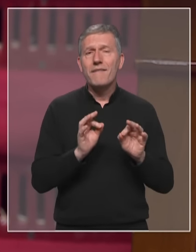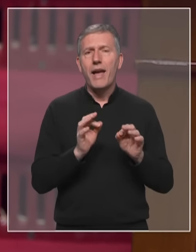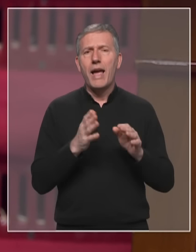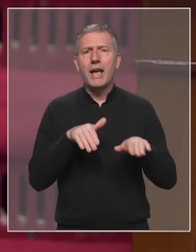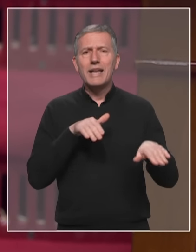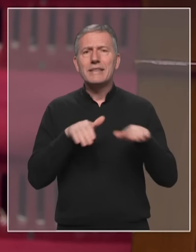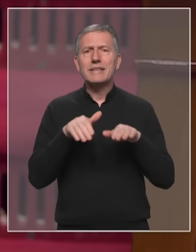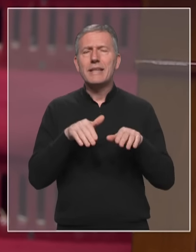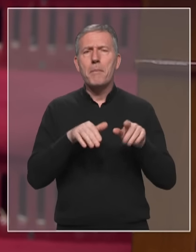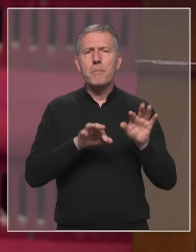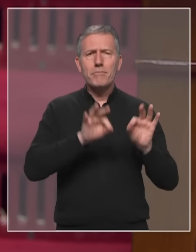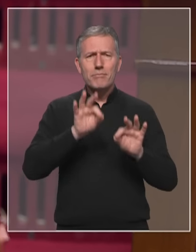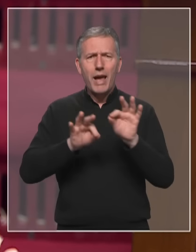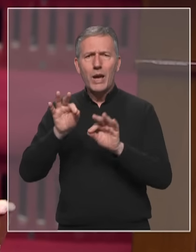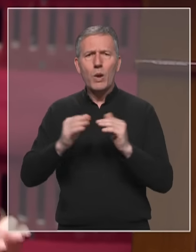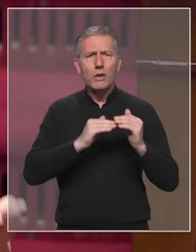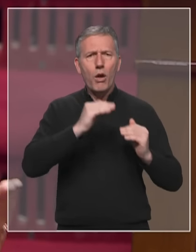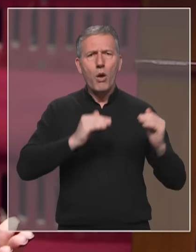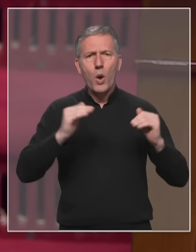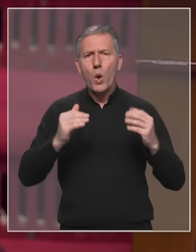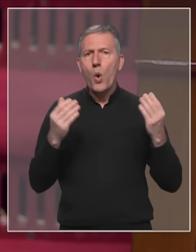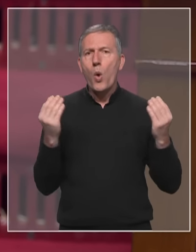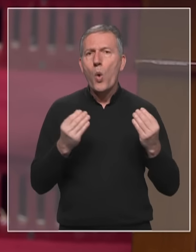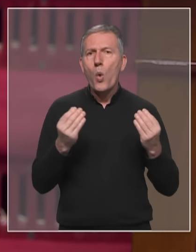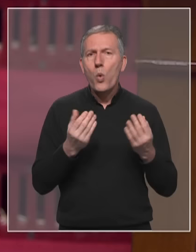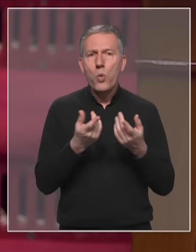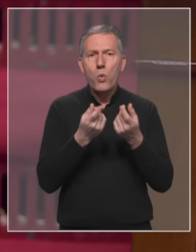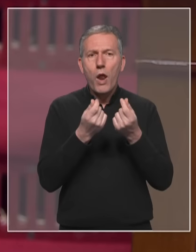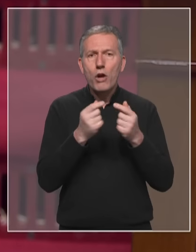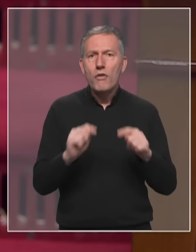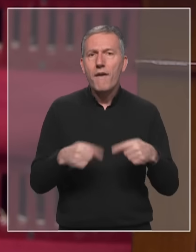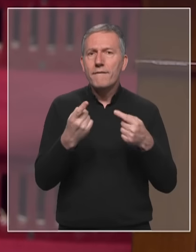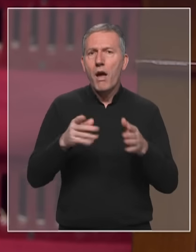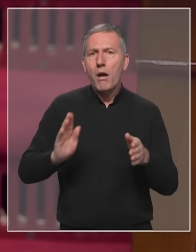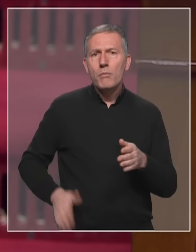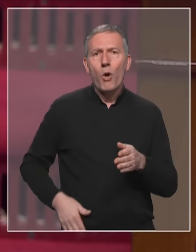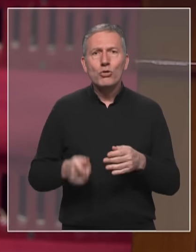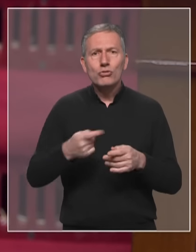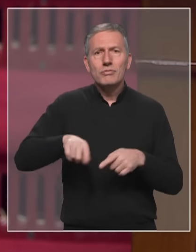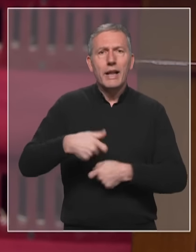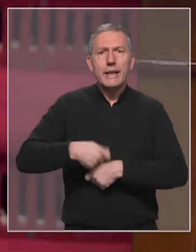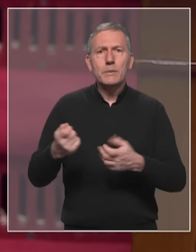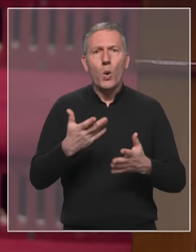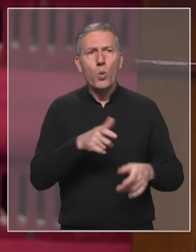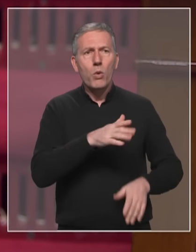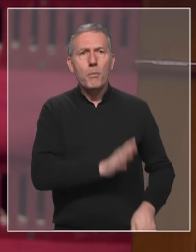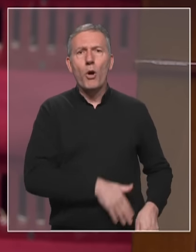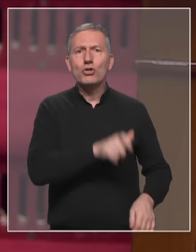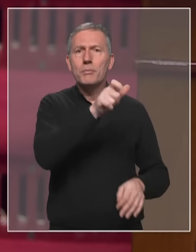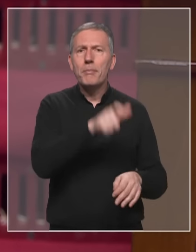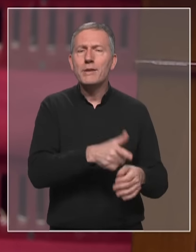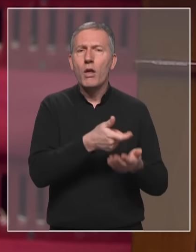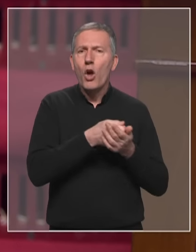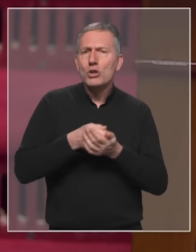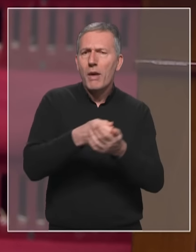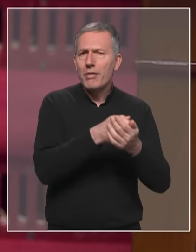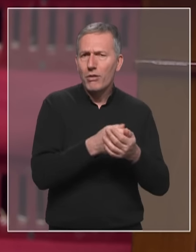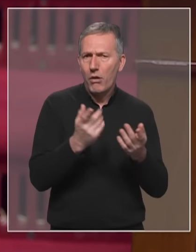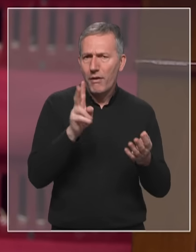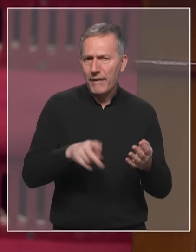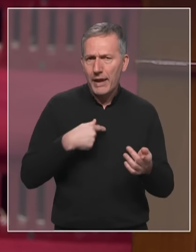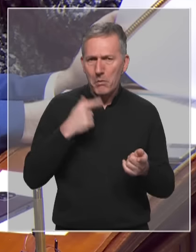mécanismes régulateurs. Où va aller l'argent ? Dans la poche des distributeurs ou dans la poche des consommateurs ? Permettez-moi d'être